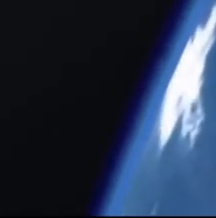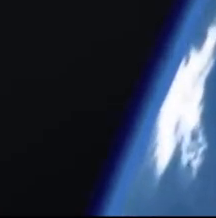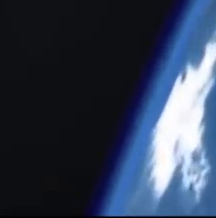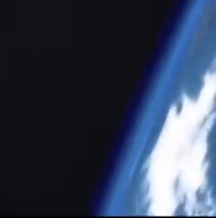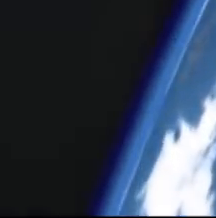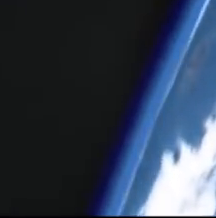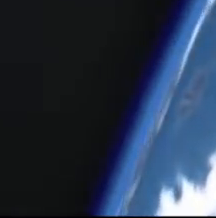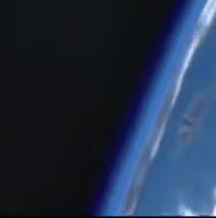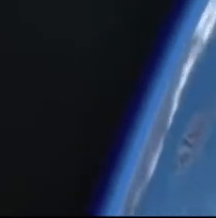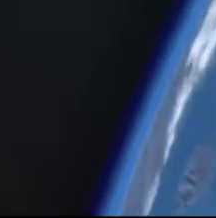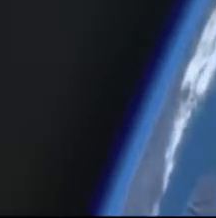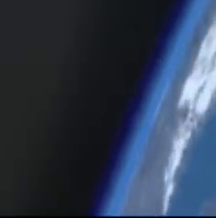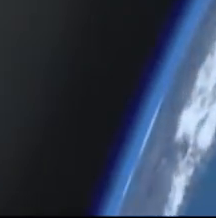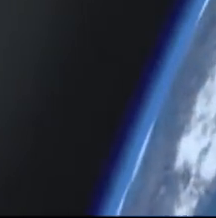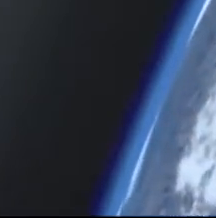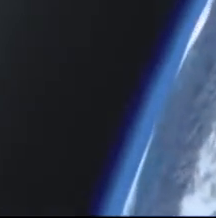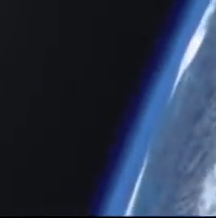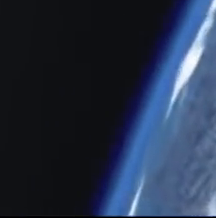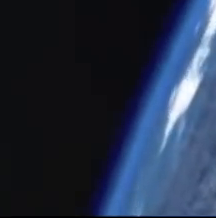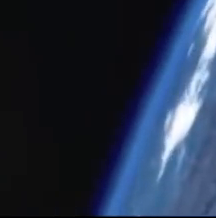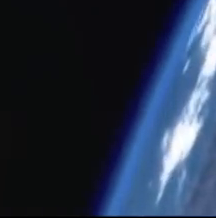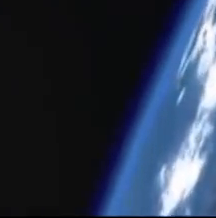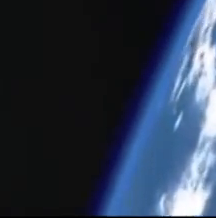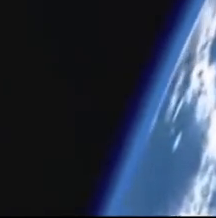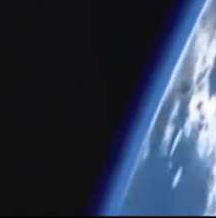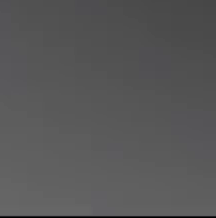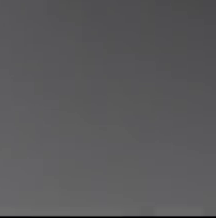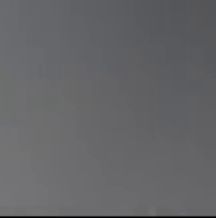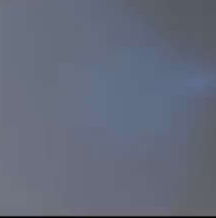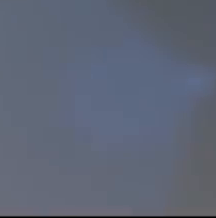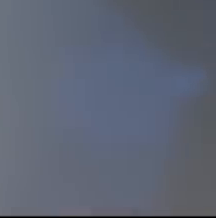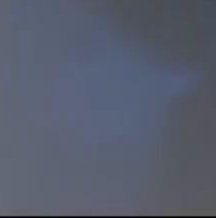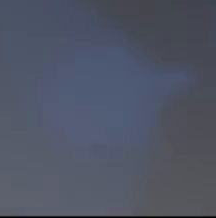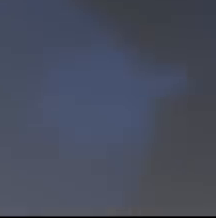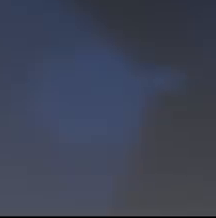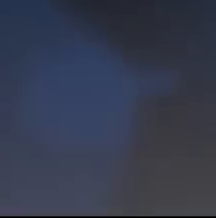ማሸነፊያዬ፣ ስላሴ መታመኛዬ።